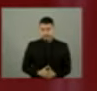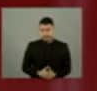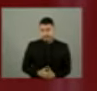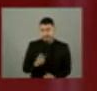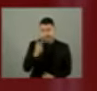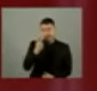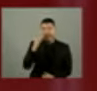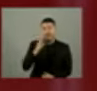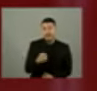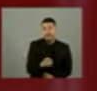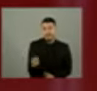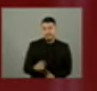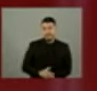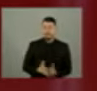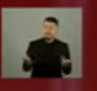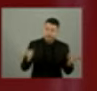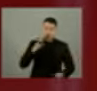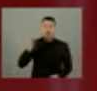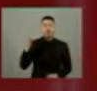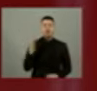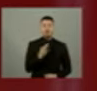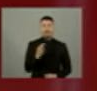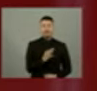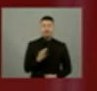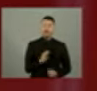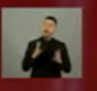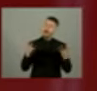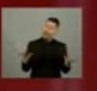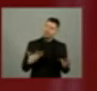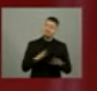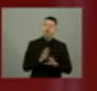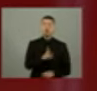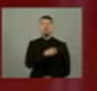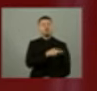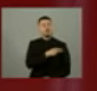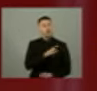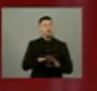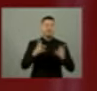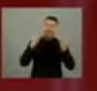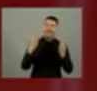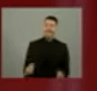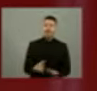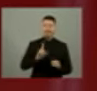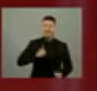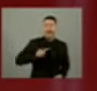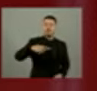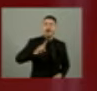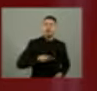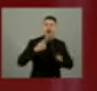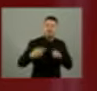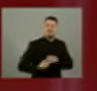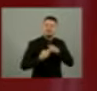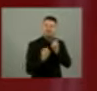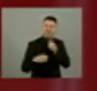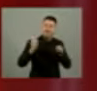την επόμενη στιγμή και την επόμενη ώρα. Μπορεί ως το βράδυ να έχουμε έναν, δύο, τρεις ή και κανέναν αντίπαλο.